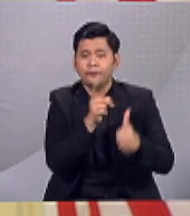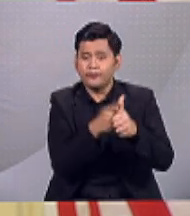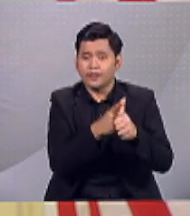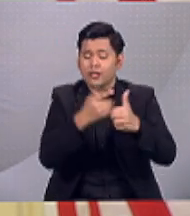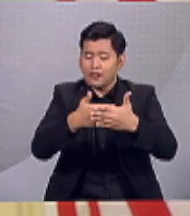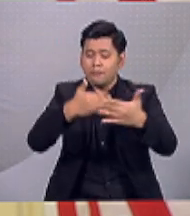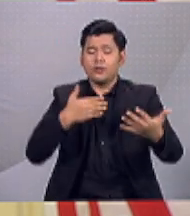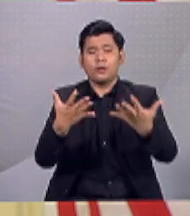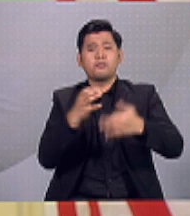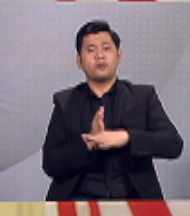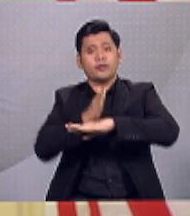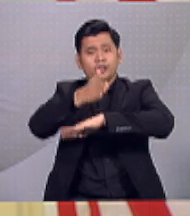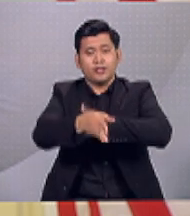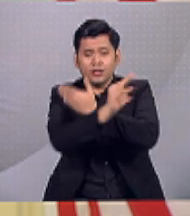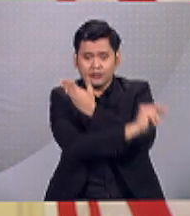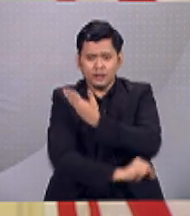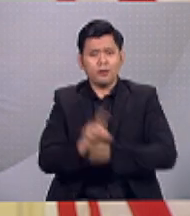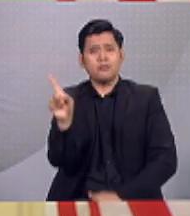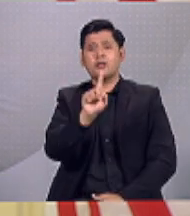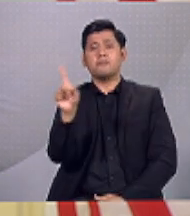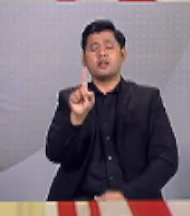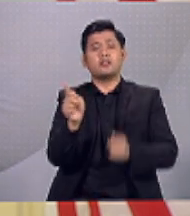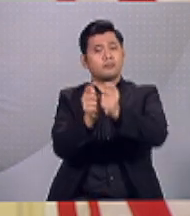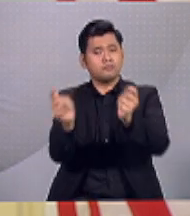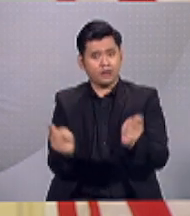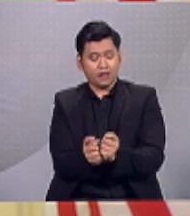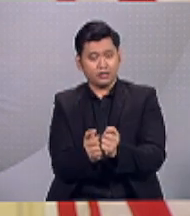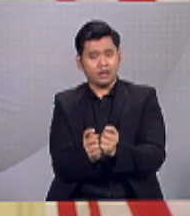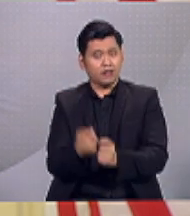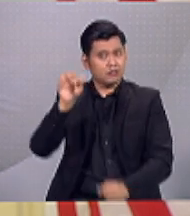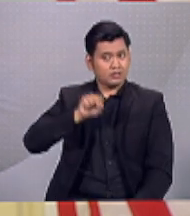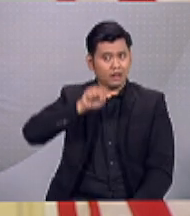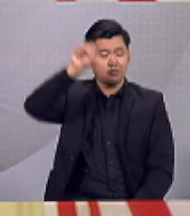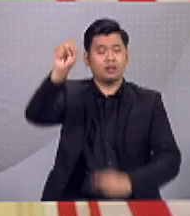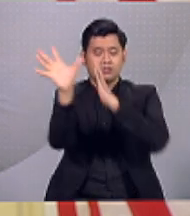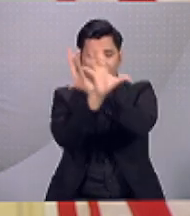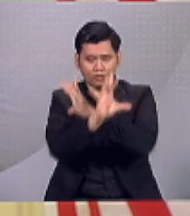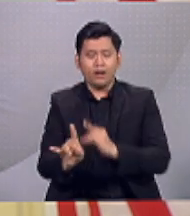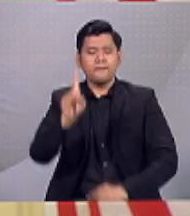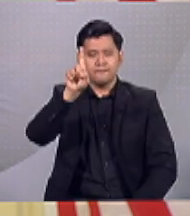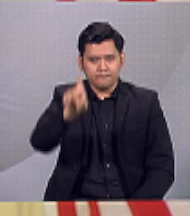sebelum rentas negeri ke mana-manalah termasuk Sabah, Sarawak dan sebagainya. Jadi